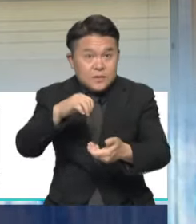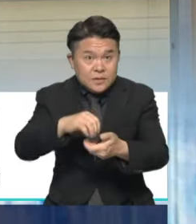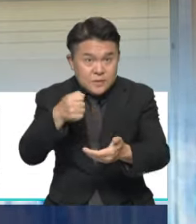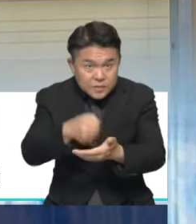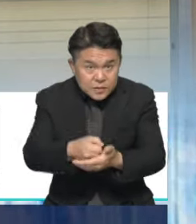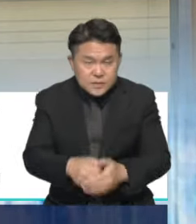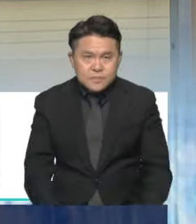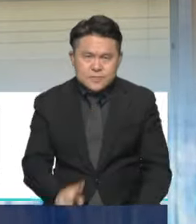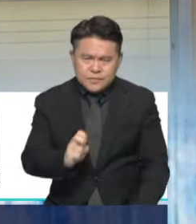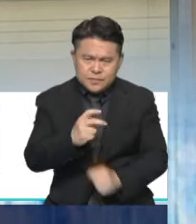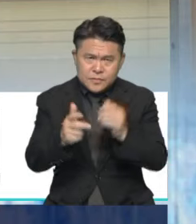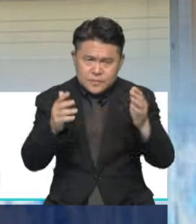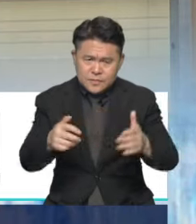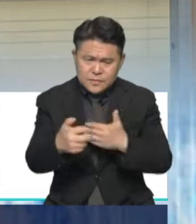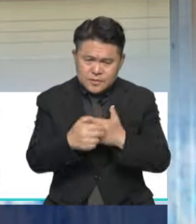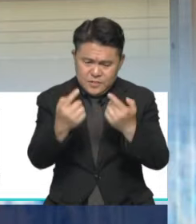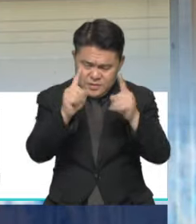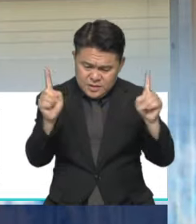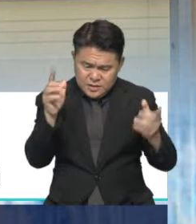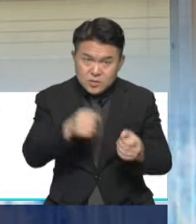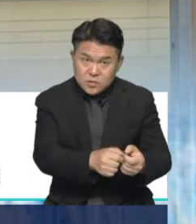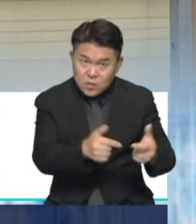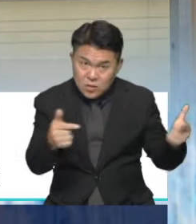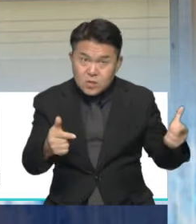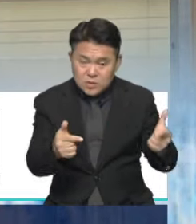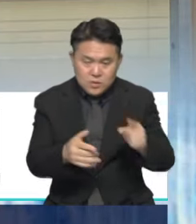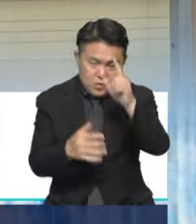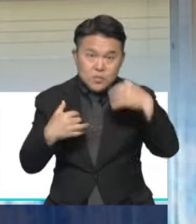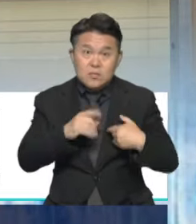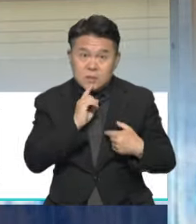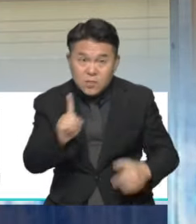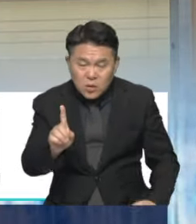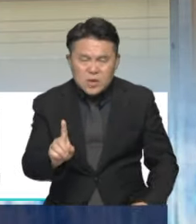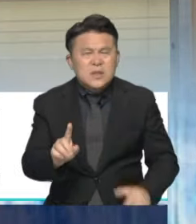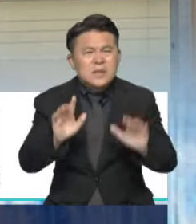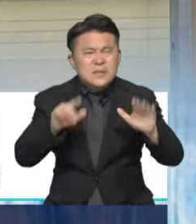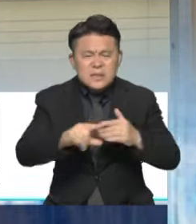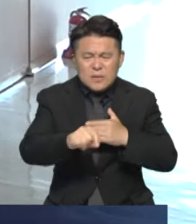무너지는 지역 의료를 살리기 위한 것이라고 밝혔습니다. 손기준 기자입니다.